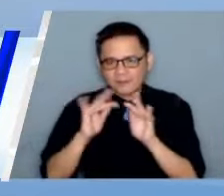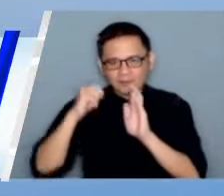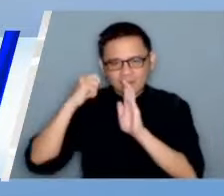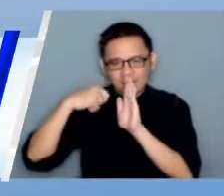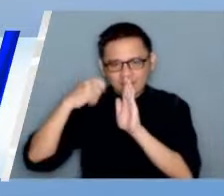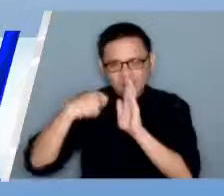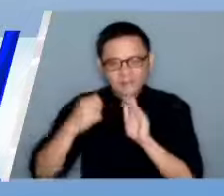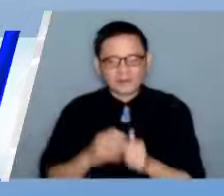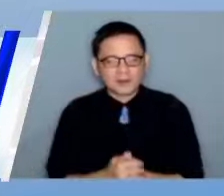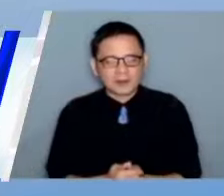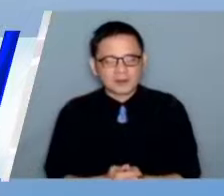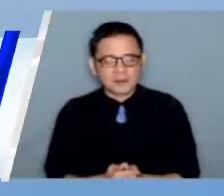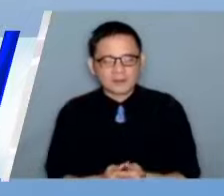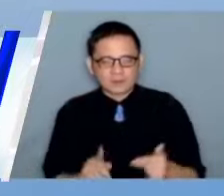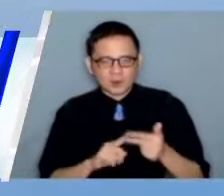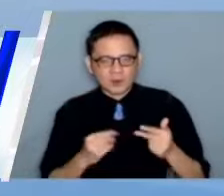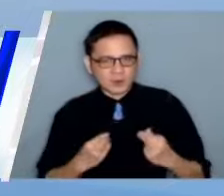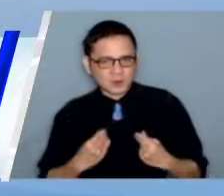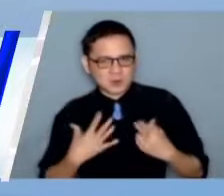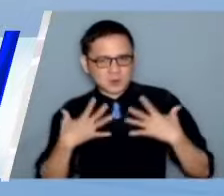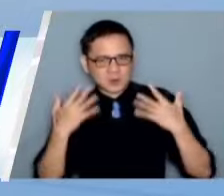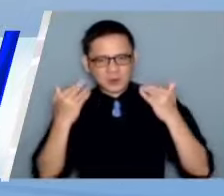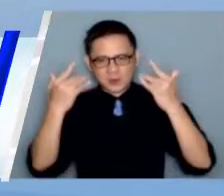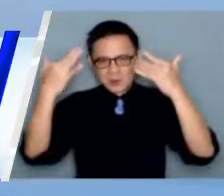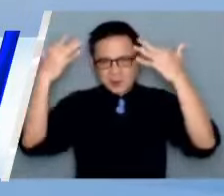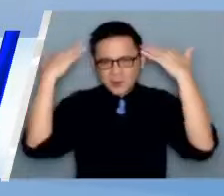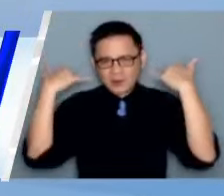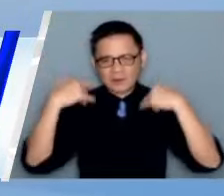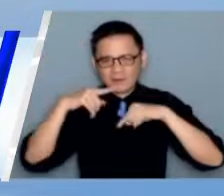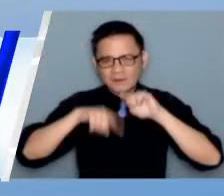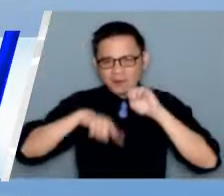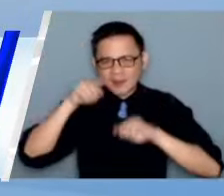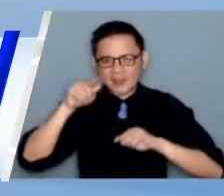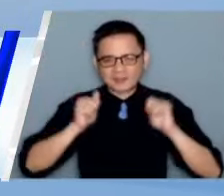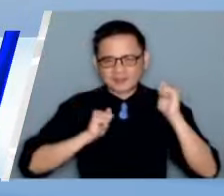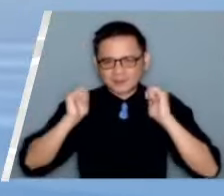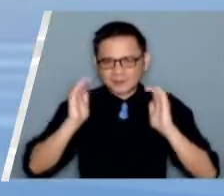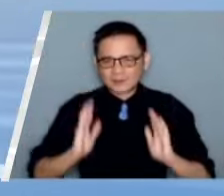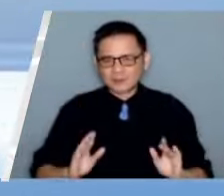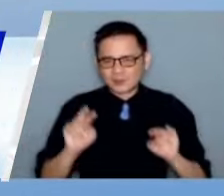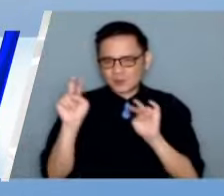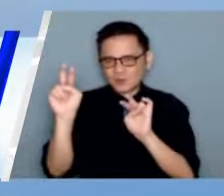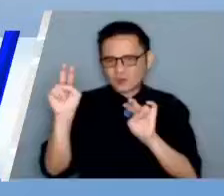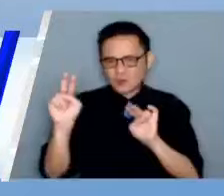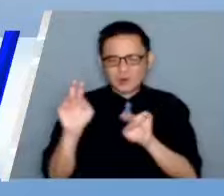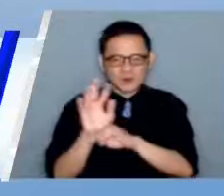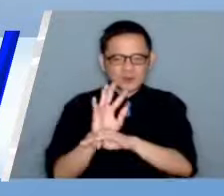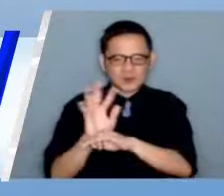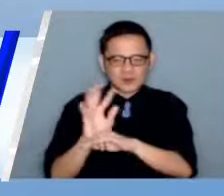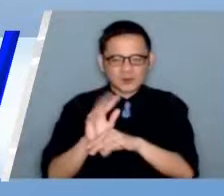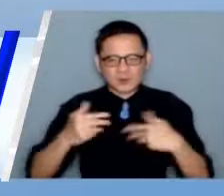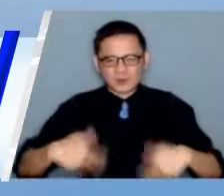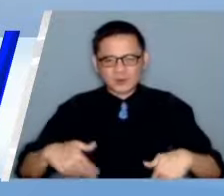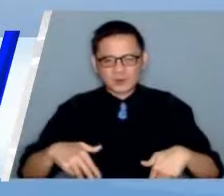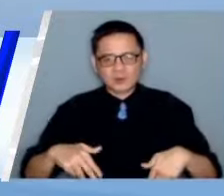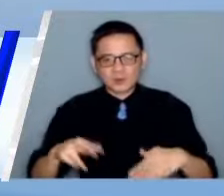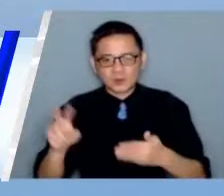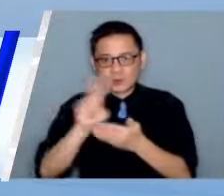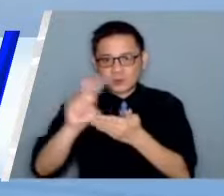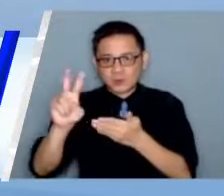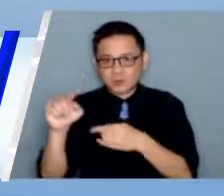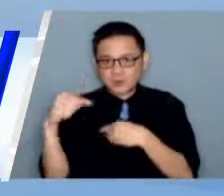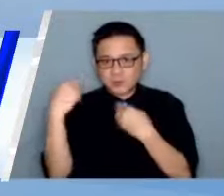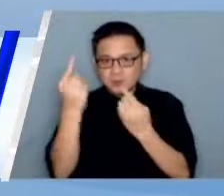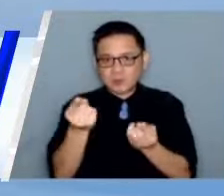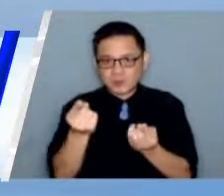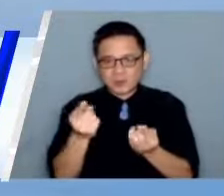mga kaibigan at celebrities na sumuporta at nanood. Now on its second week, at sa kabila naman ng